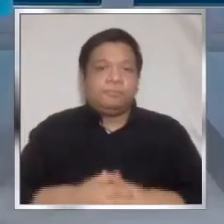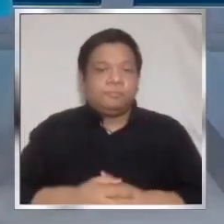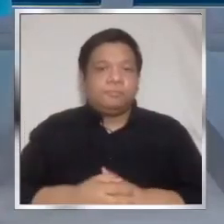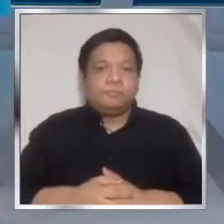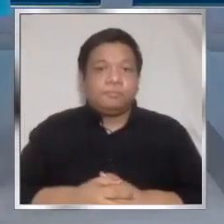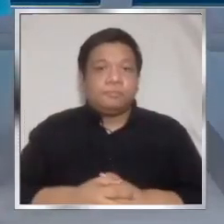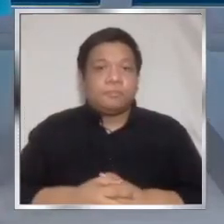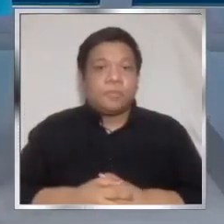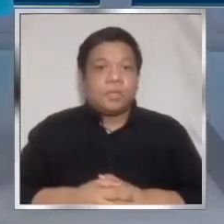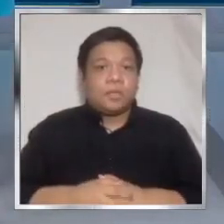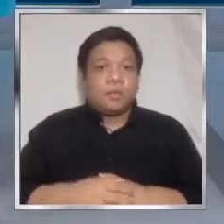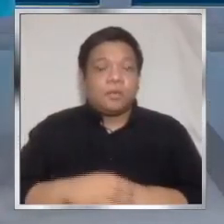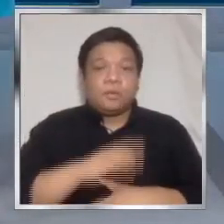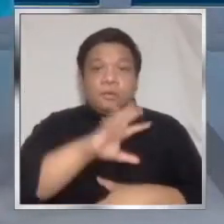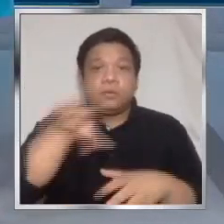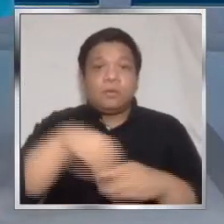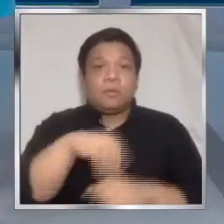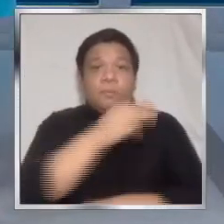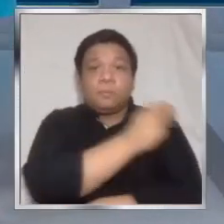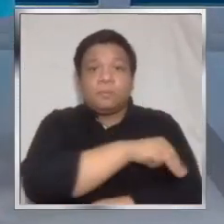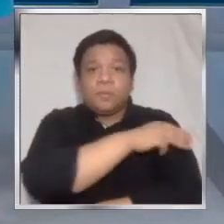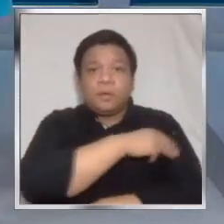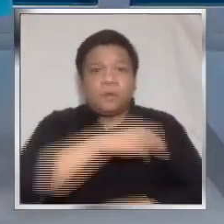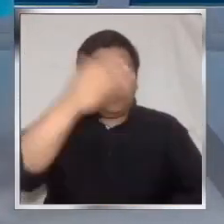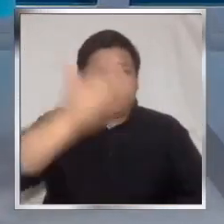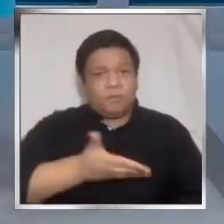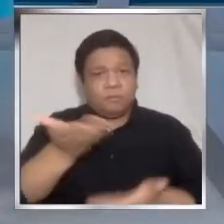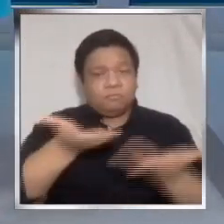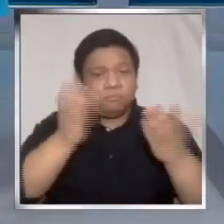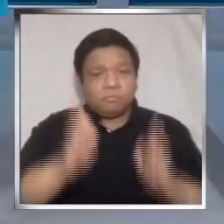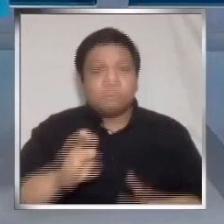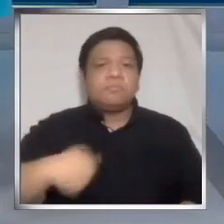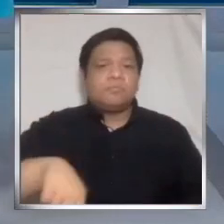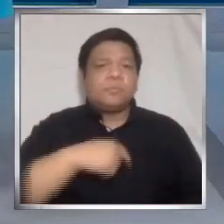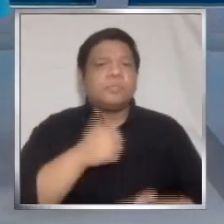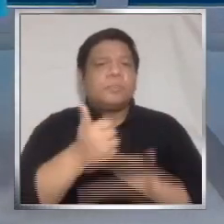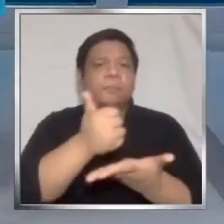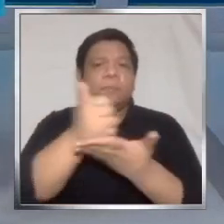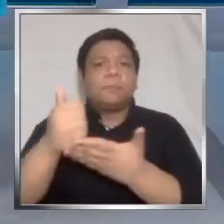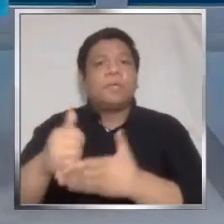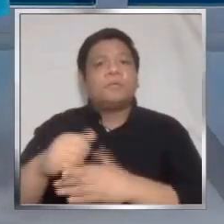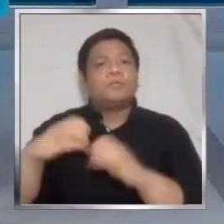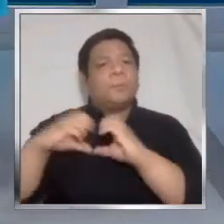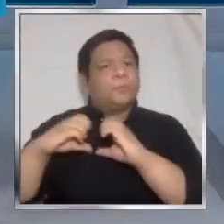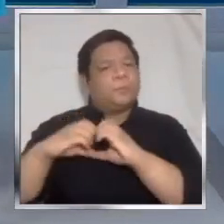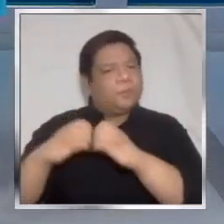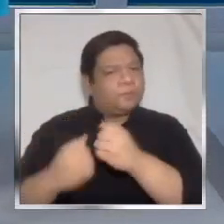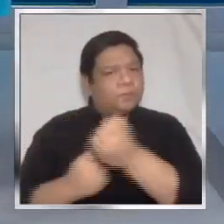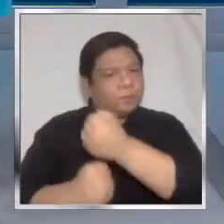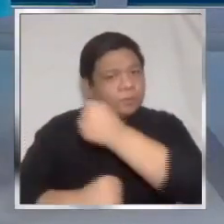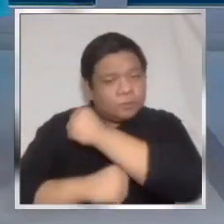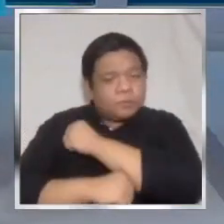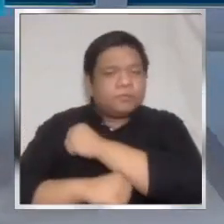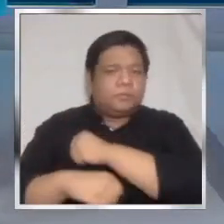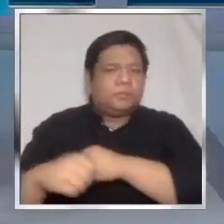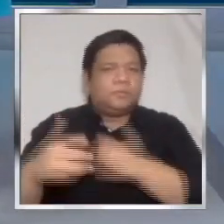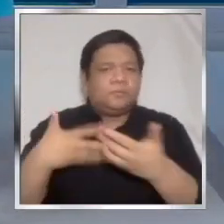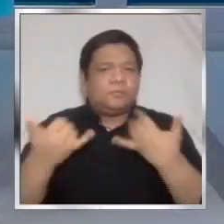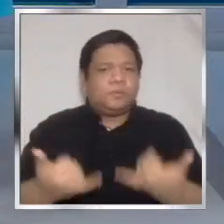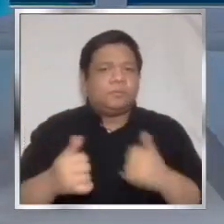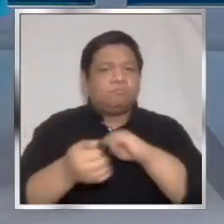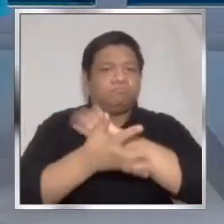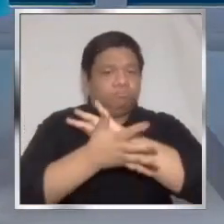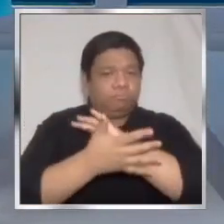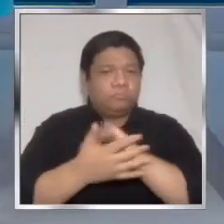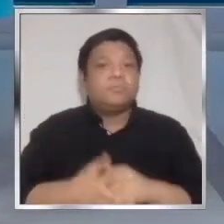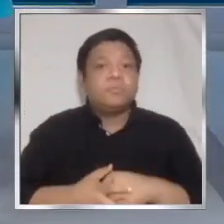Kabilang po ang mga medical frontliners sa mga tinutulungan ng Jimmy Capusa Foundation sa gitna ng COVID-19 crisis. Handog po natin